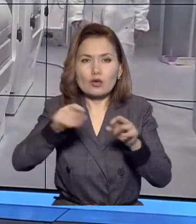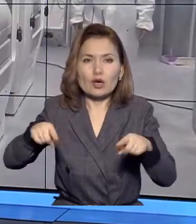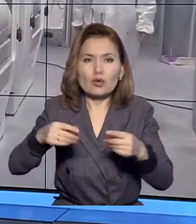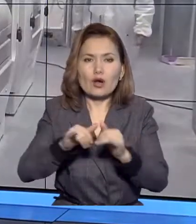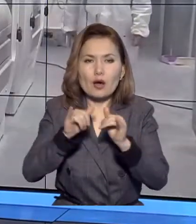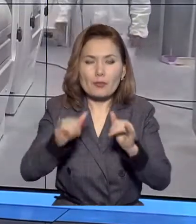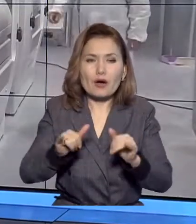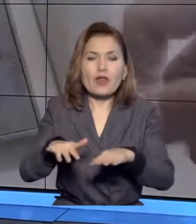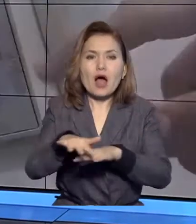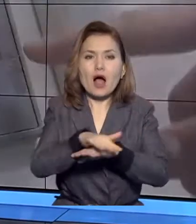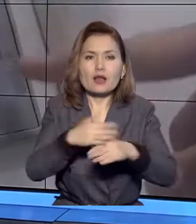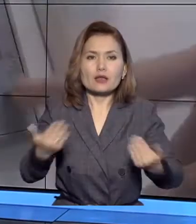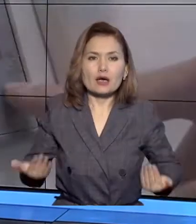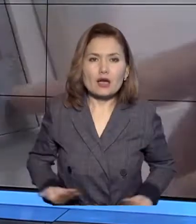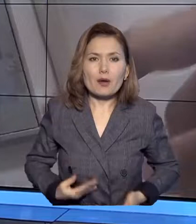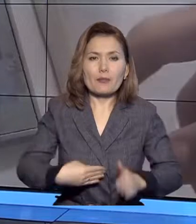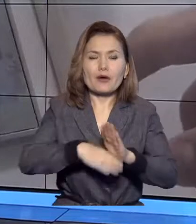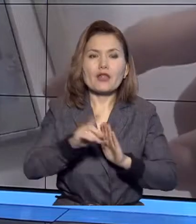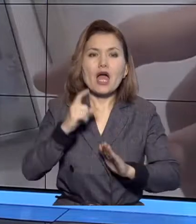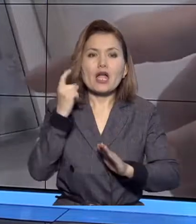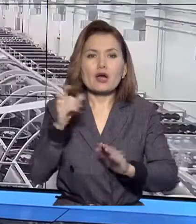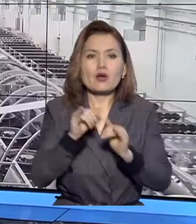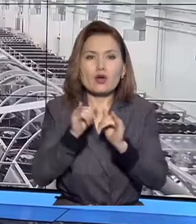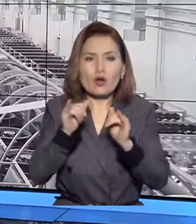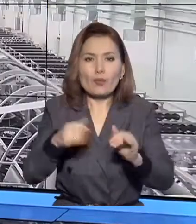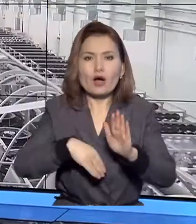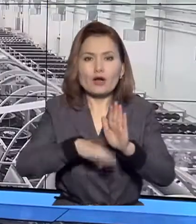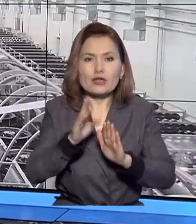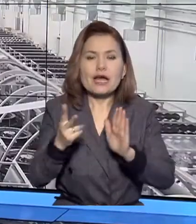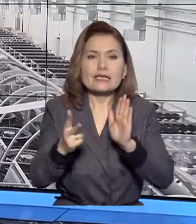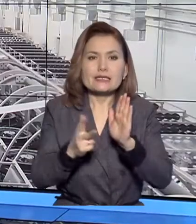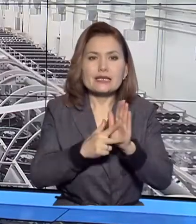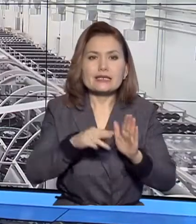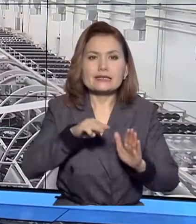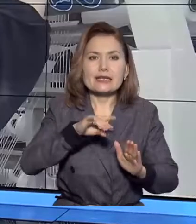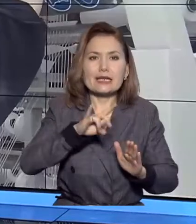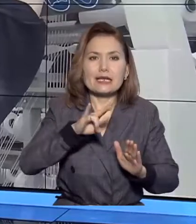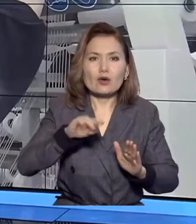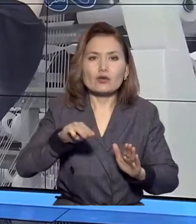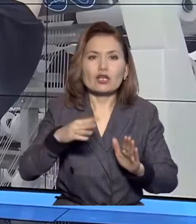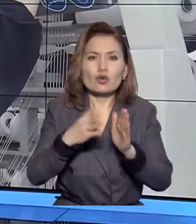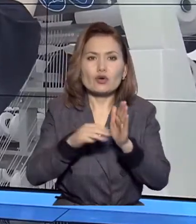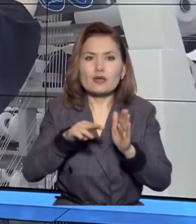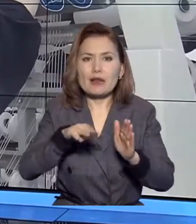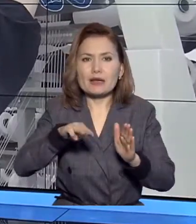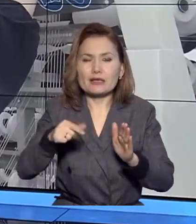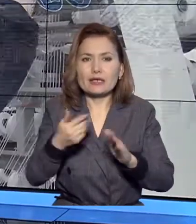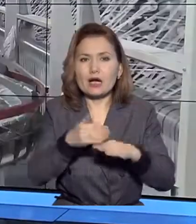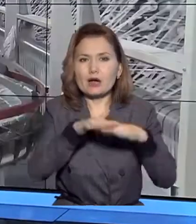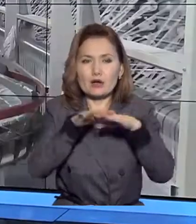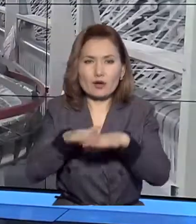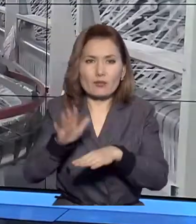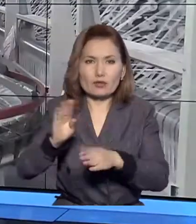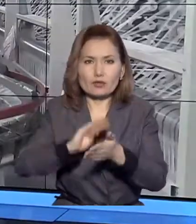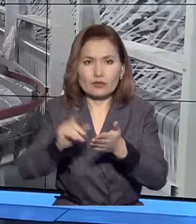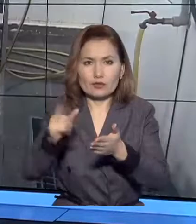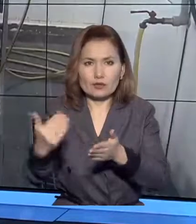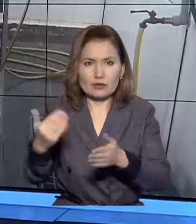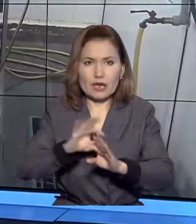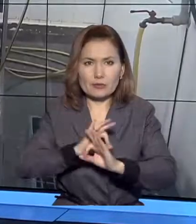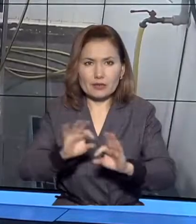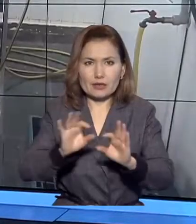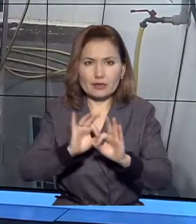әлеуметтік жағдайын жақсартып, экономиканы жаңа деңгейге көтеру үшін 8 триллион 900 миллиард теңге қаралған. Жандос Темірғалидің